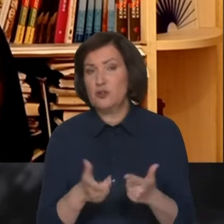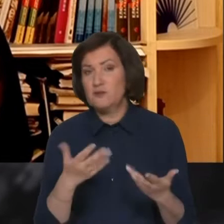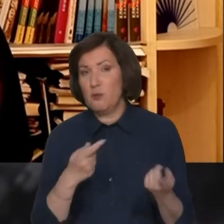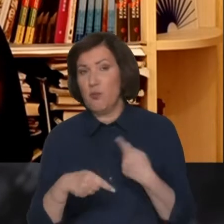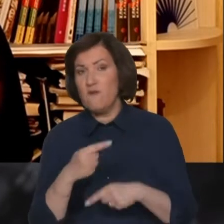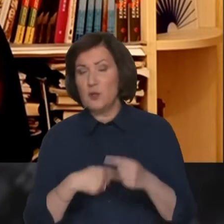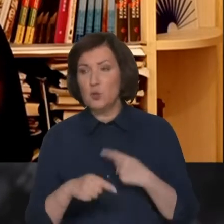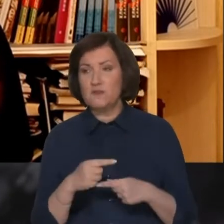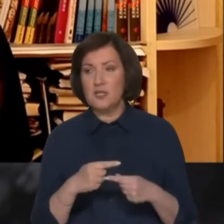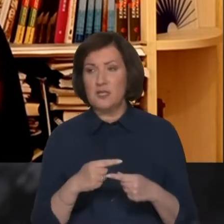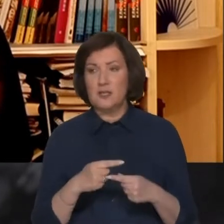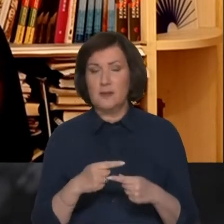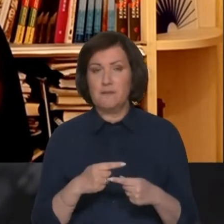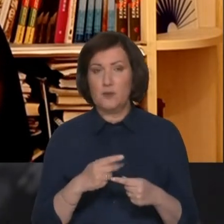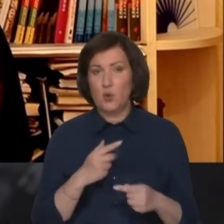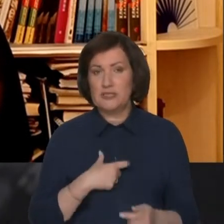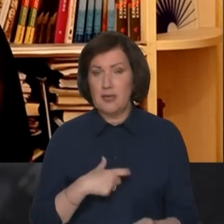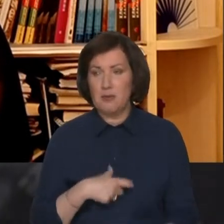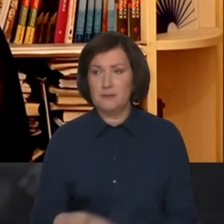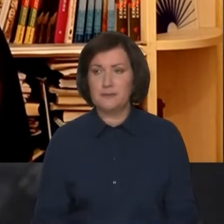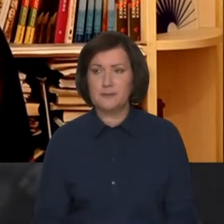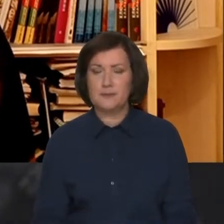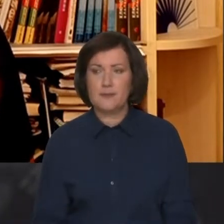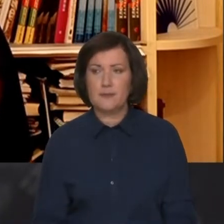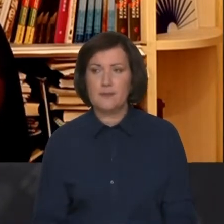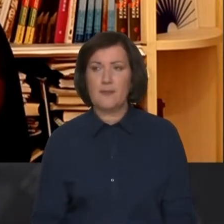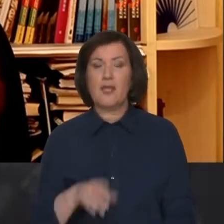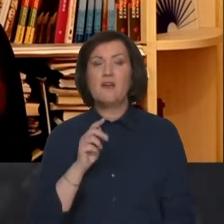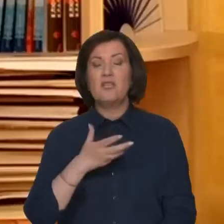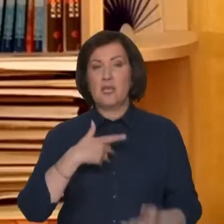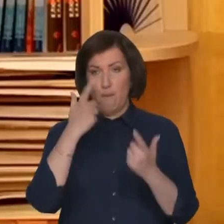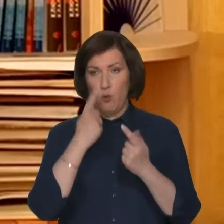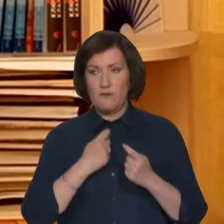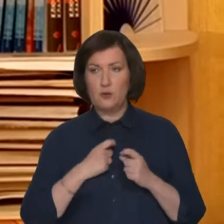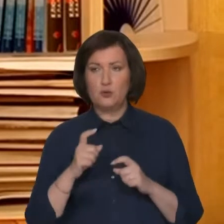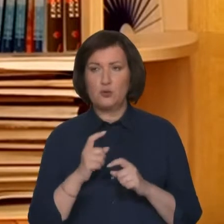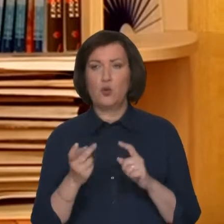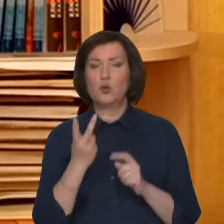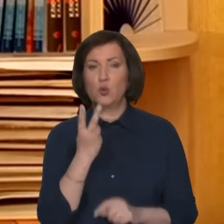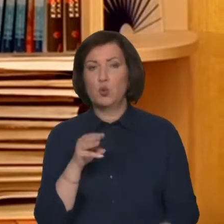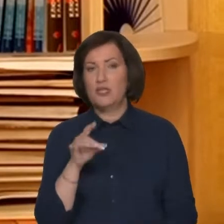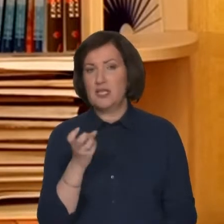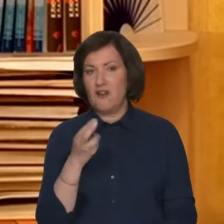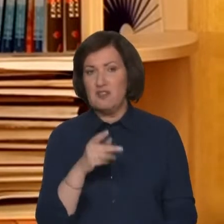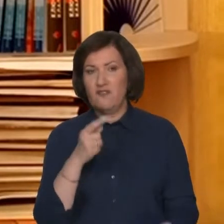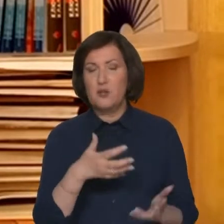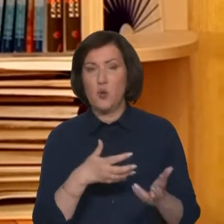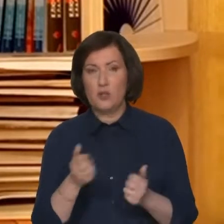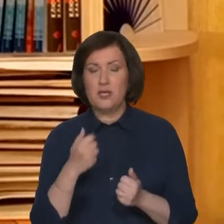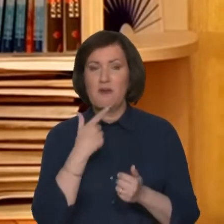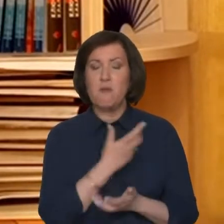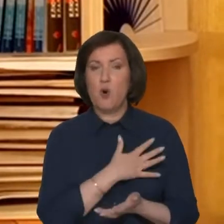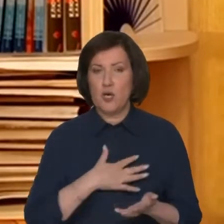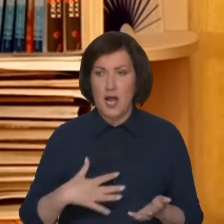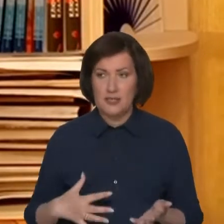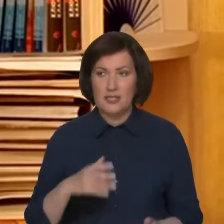вже повернувся назад до себе? Він нам повідомив, що 2 травня він отримав поранення